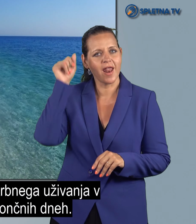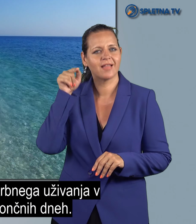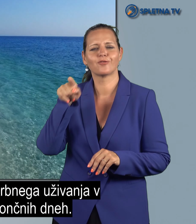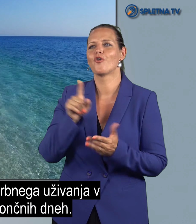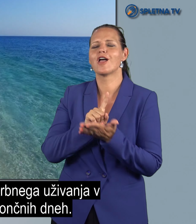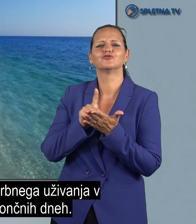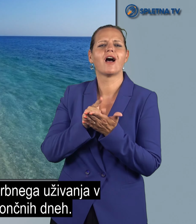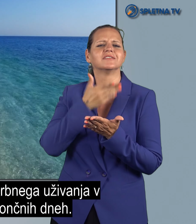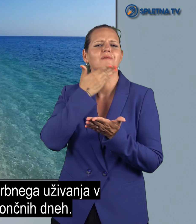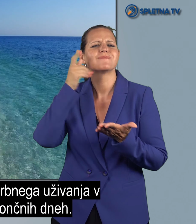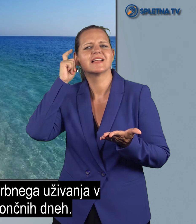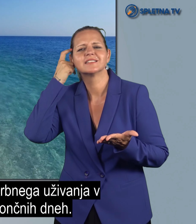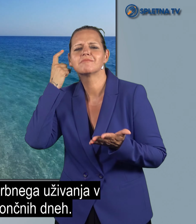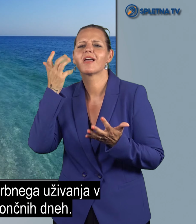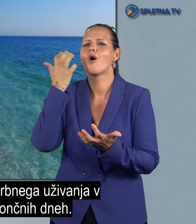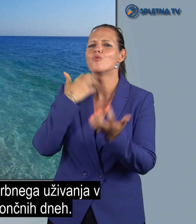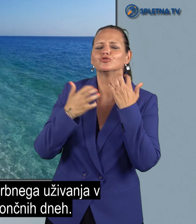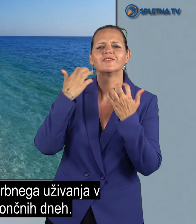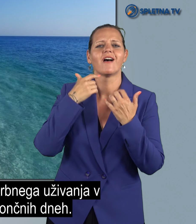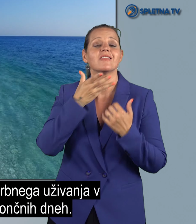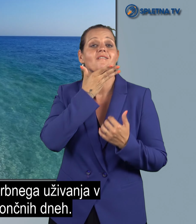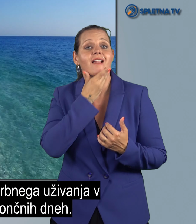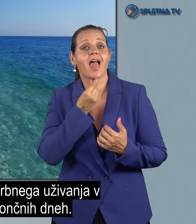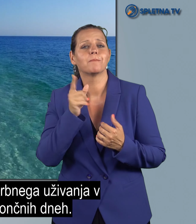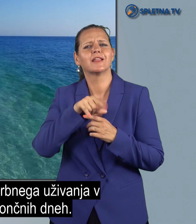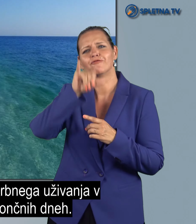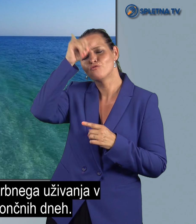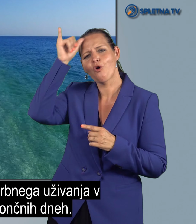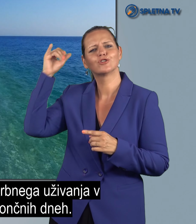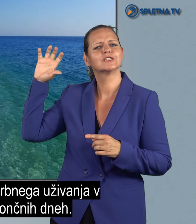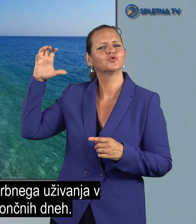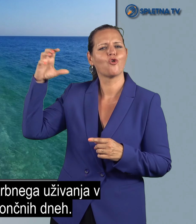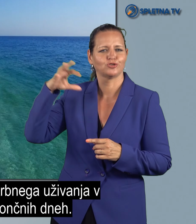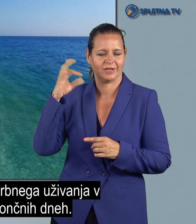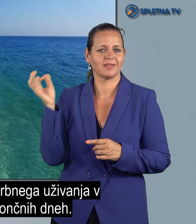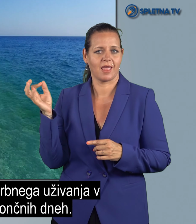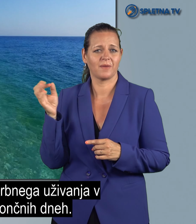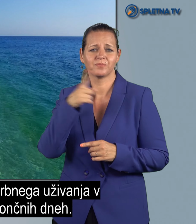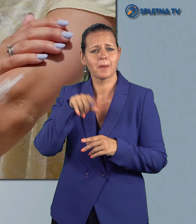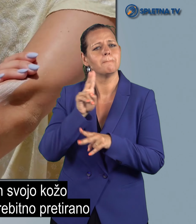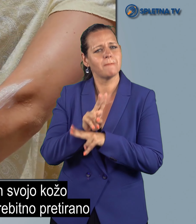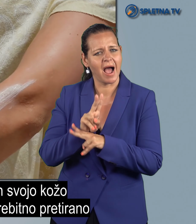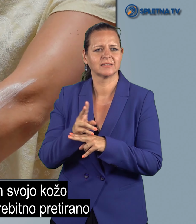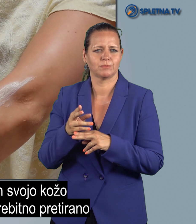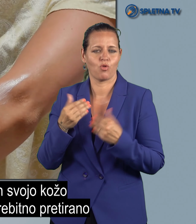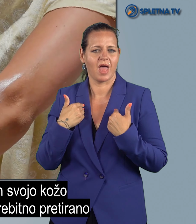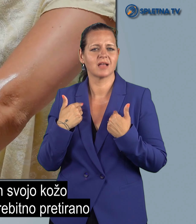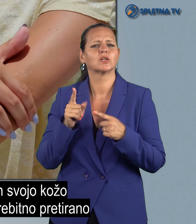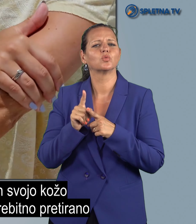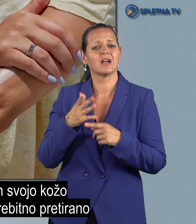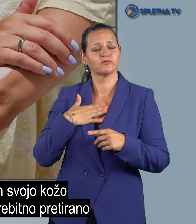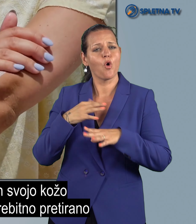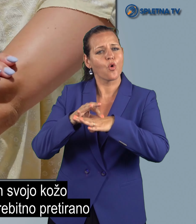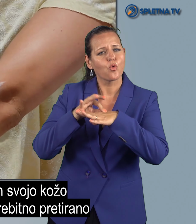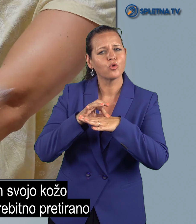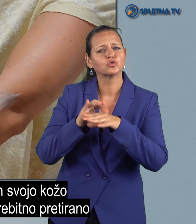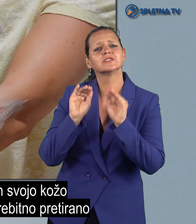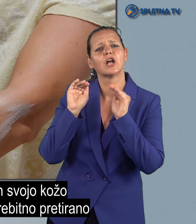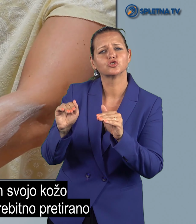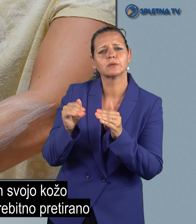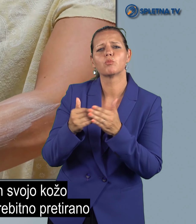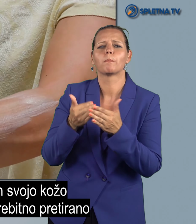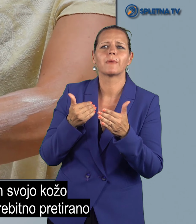Poletje je čas brezskrbnega uživanja v lepih in vročih sončnih dneh. Pazimo nase in svojo